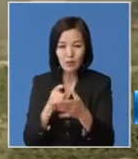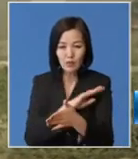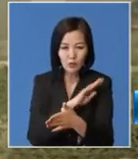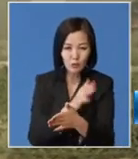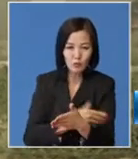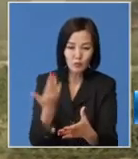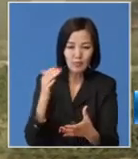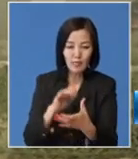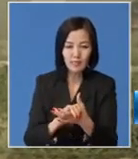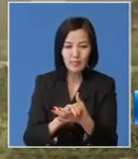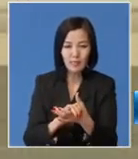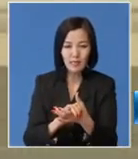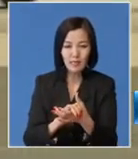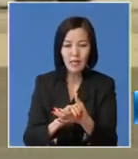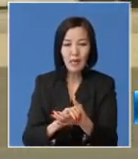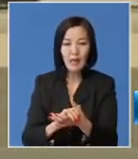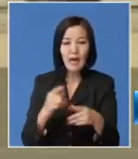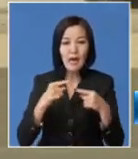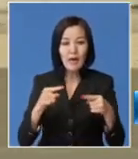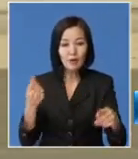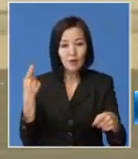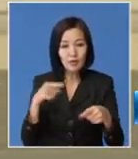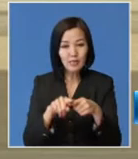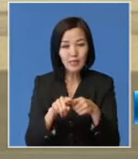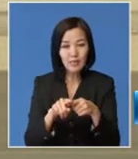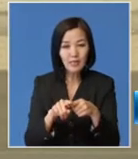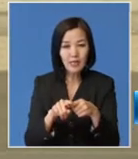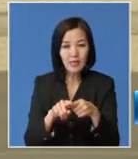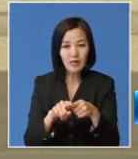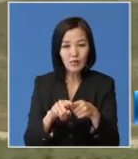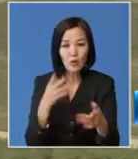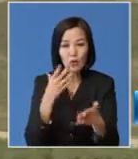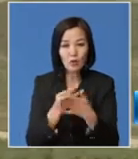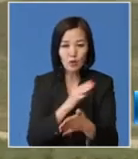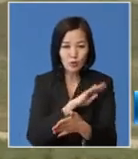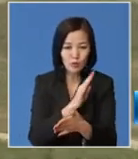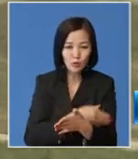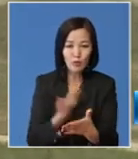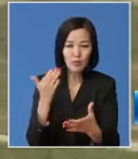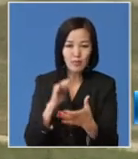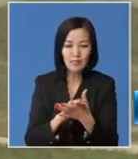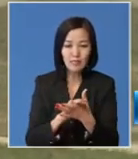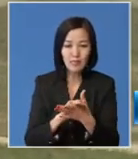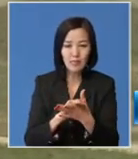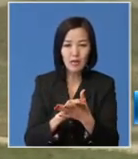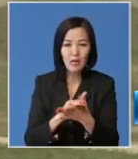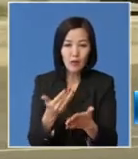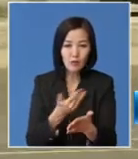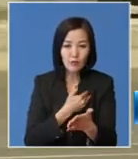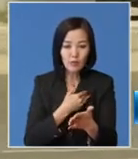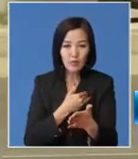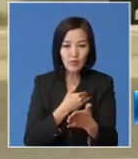су бүлдіре алмайтын, жол талғамайтын түрлі техникалар бар қуатын көрсетті. Көздеген нысанасының тас талқанын